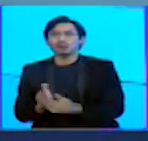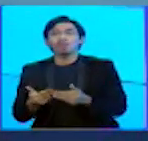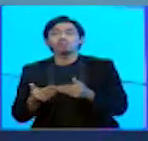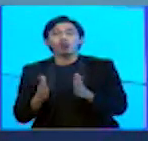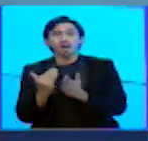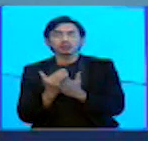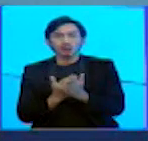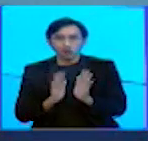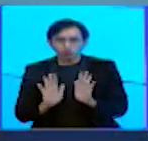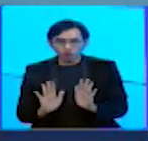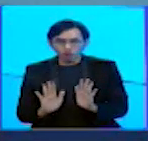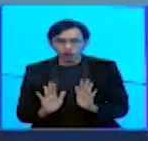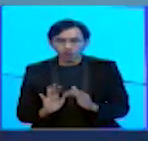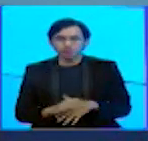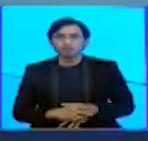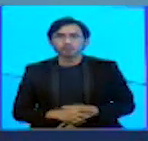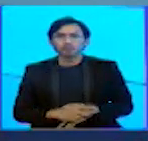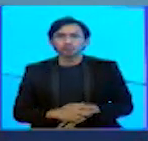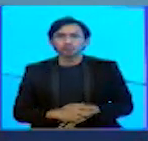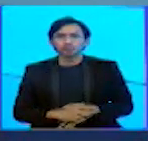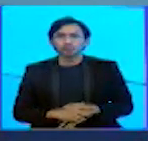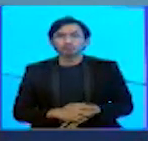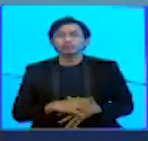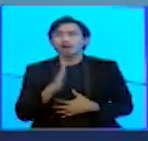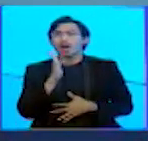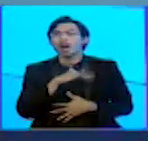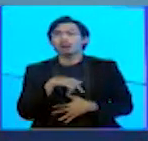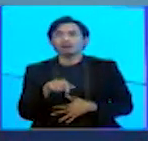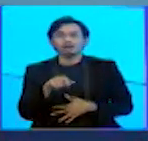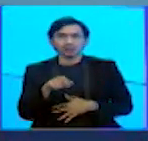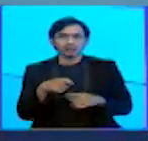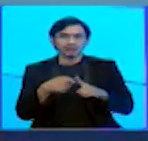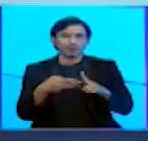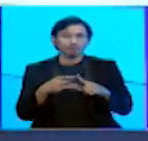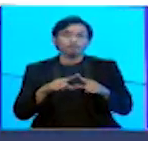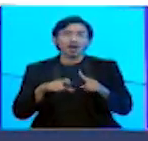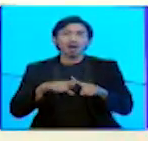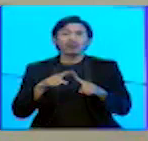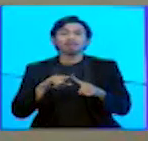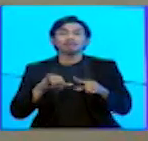di KPK kebaktian gitu kan, yang muslim gitu kan, dan yang agama lainnya gak jadi masalah.